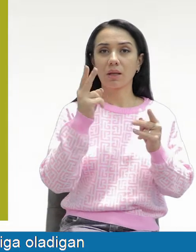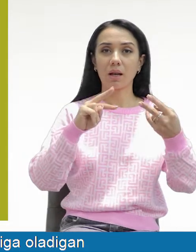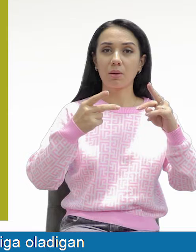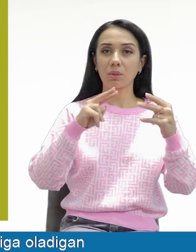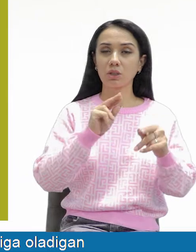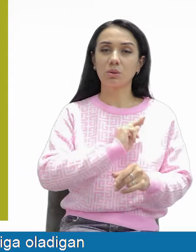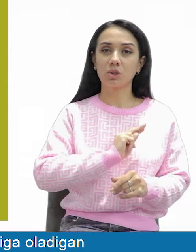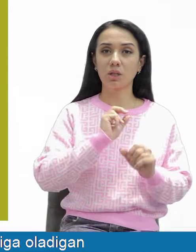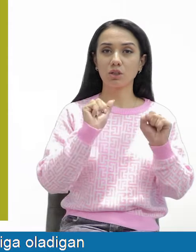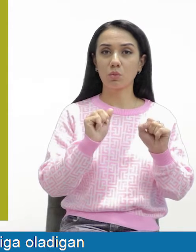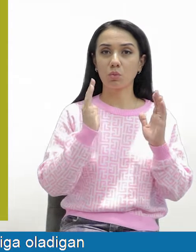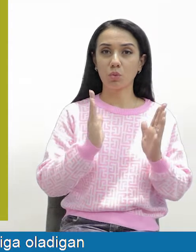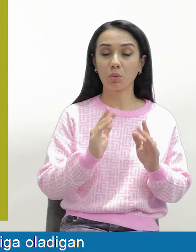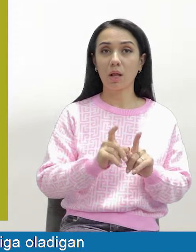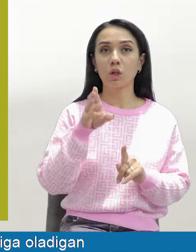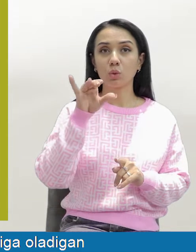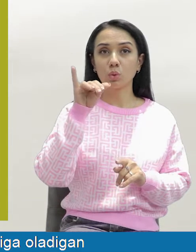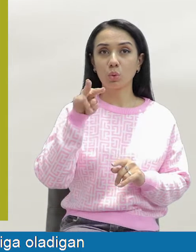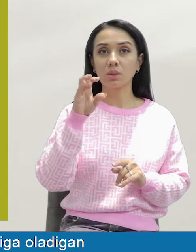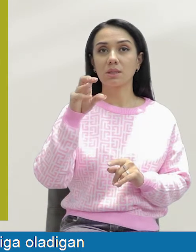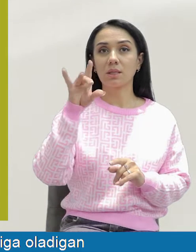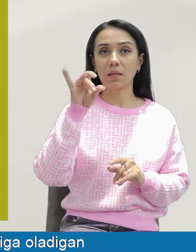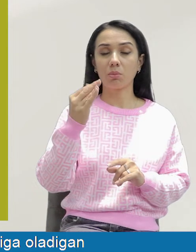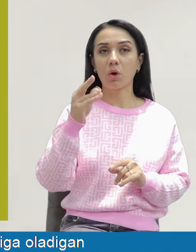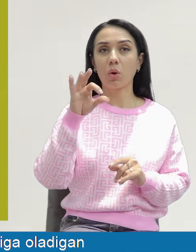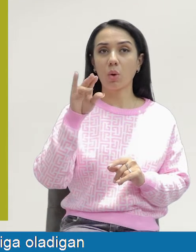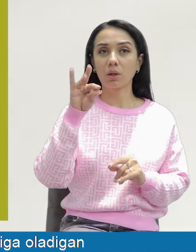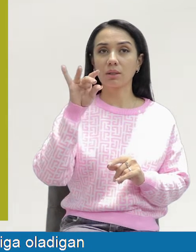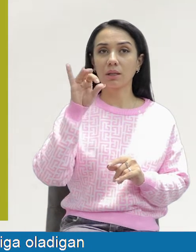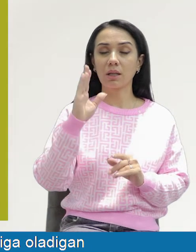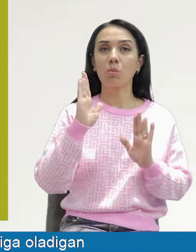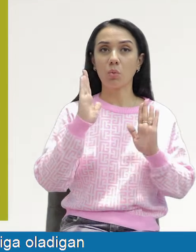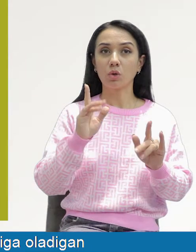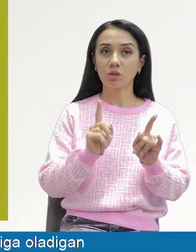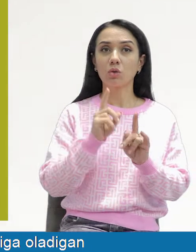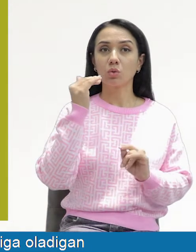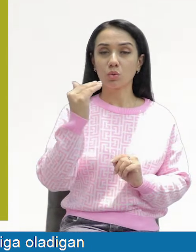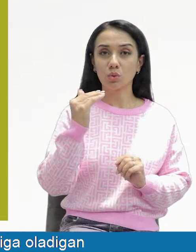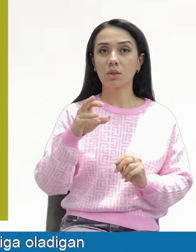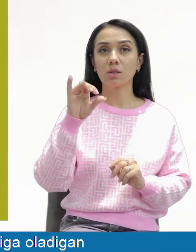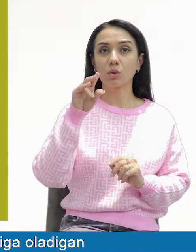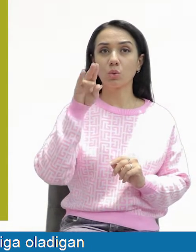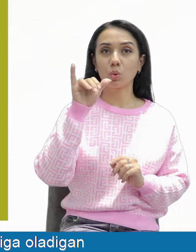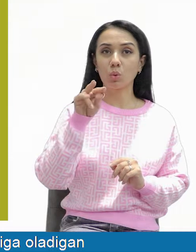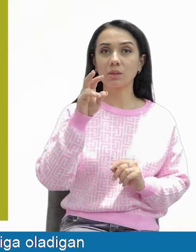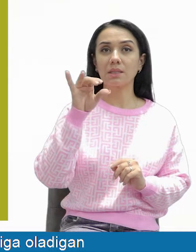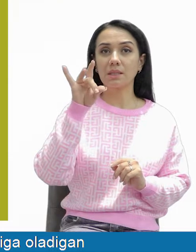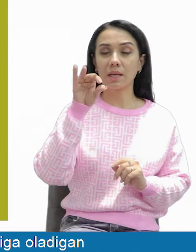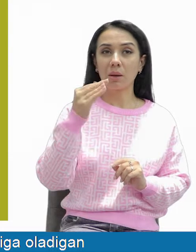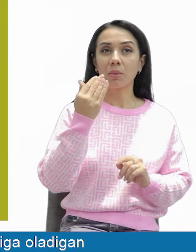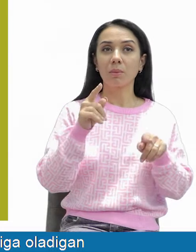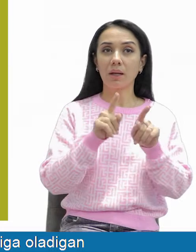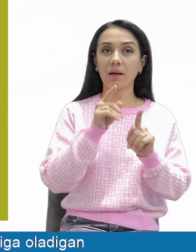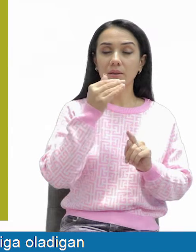almashtirib ishlatishimiz mumkin. Ya'ni endi tool strip container bo'lsa, shu ya'ni tool